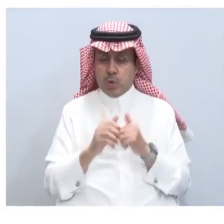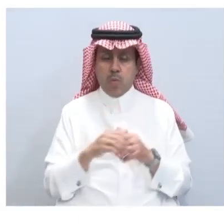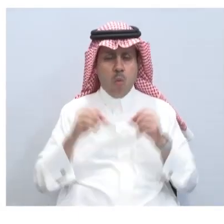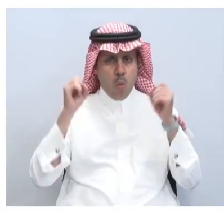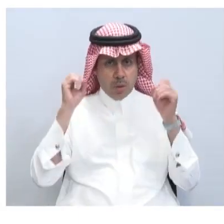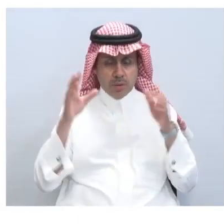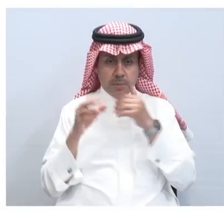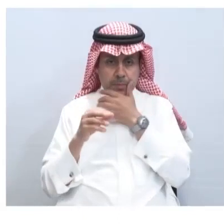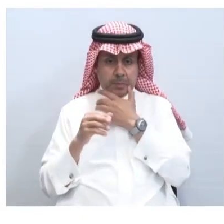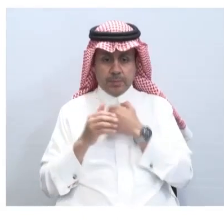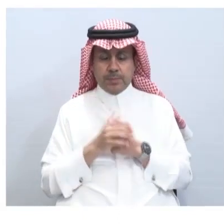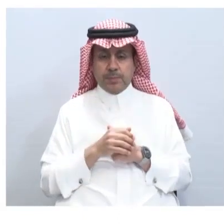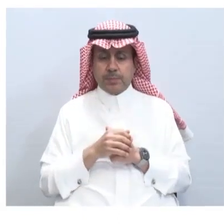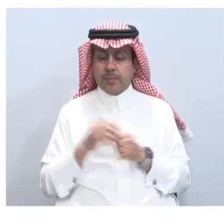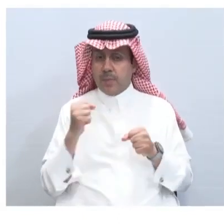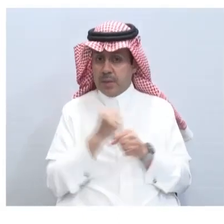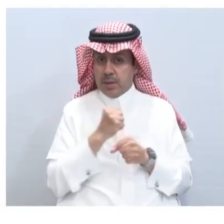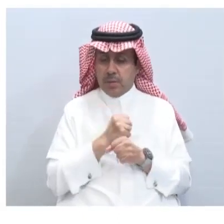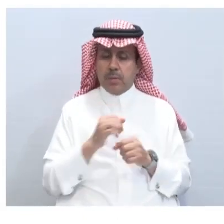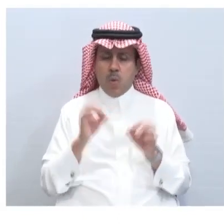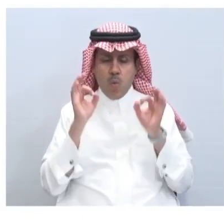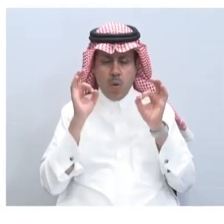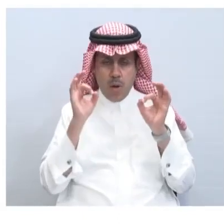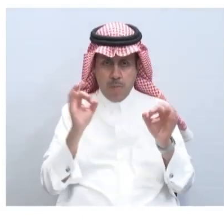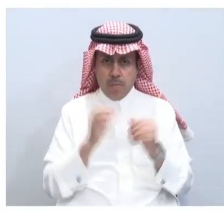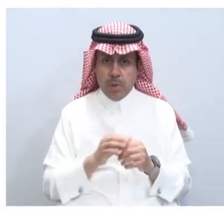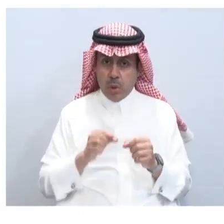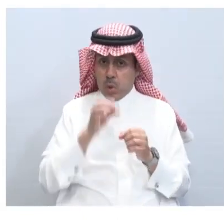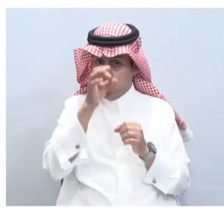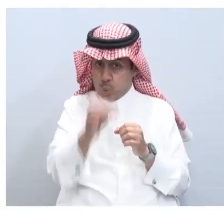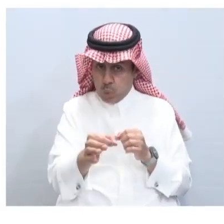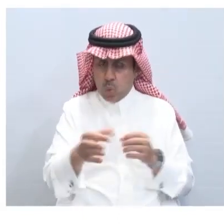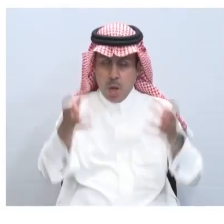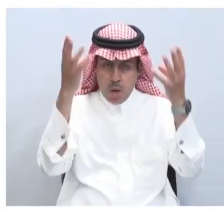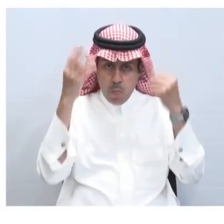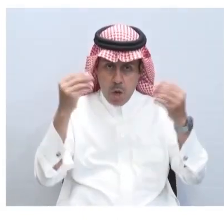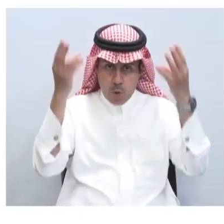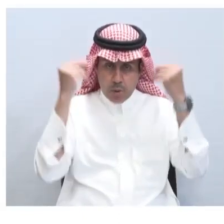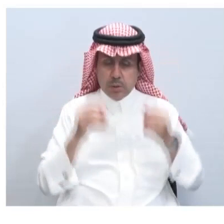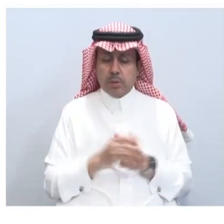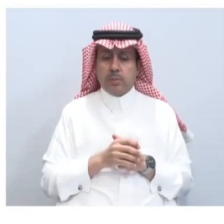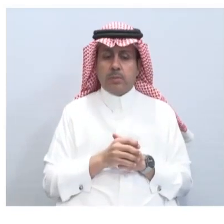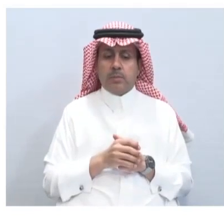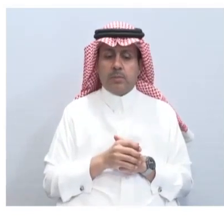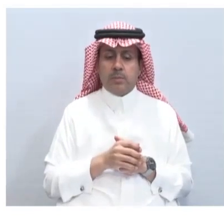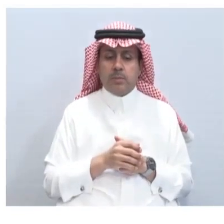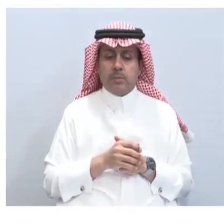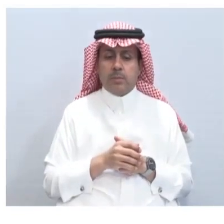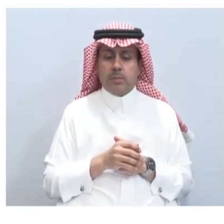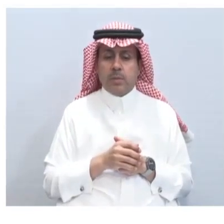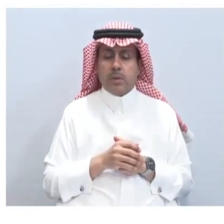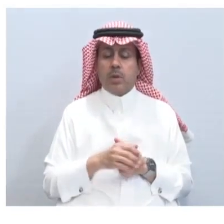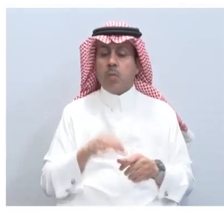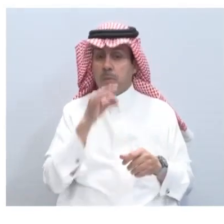اكثر اساليب البحث استخداما واهمها للوصول الى المعلومات المطلوبه فيمكن